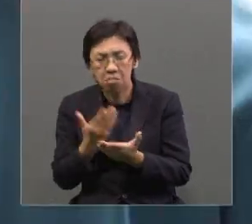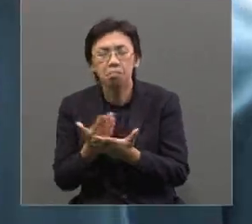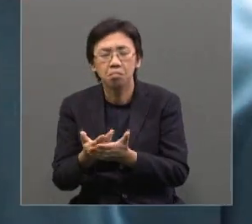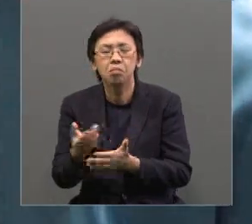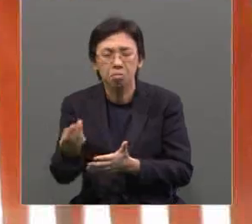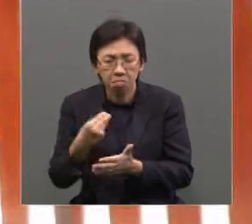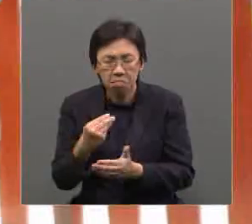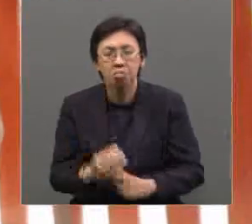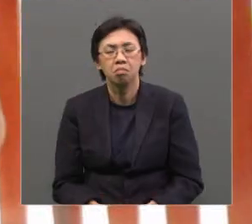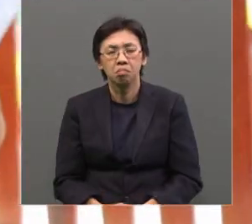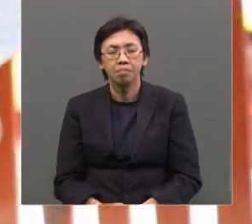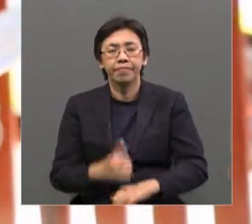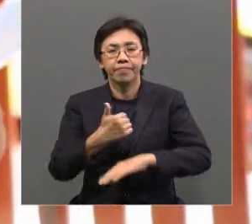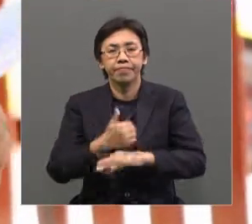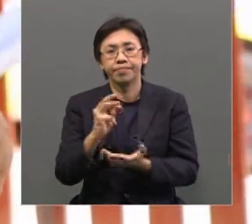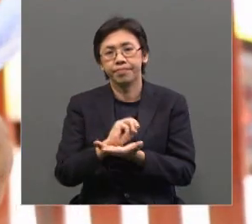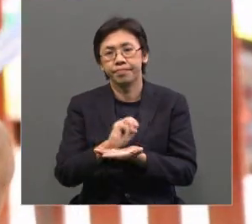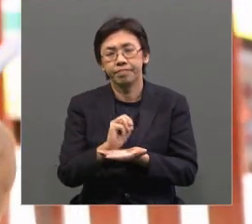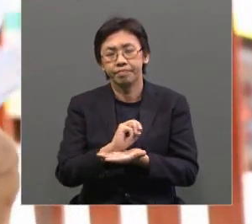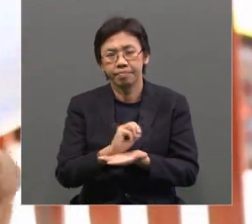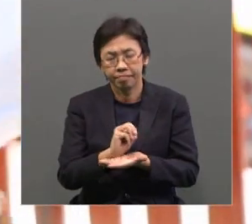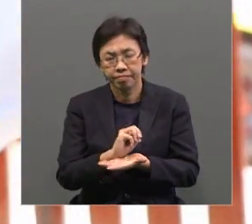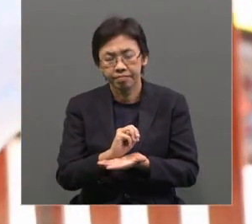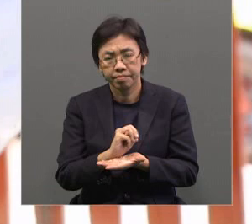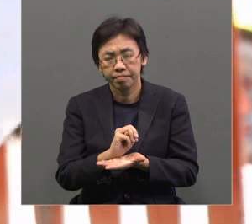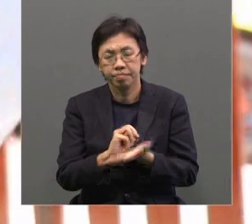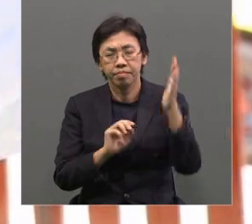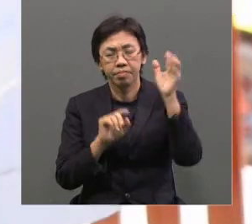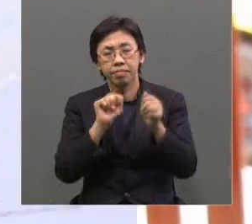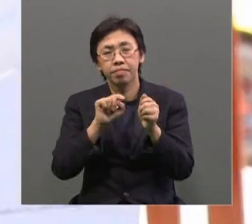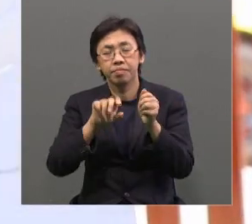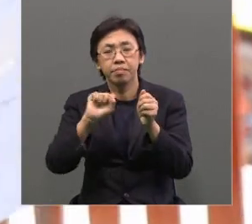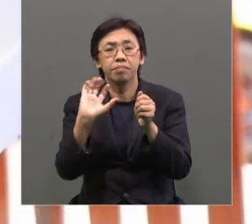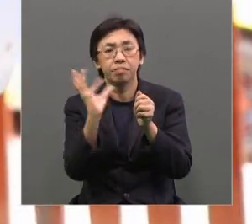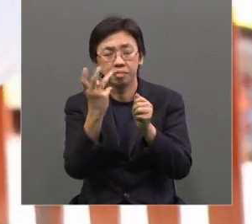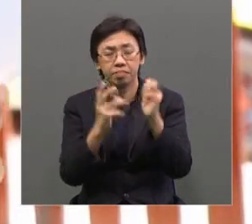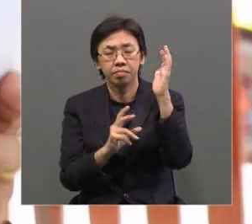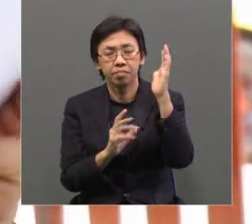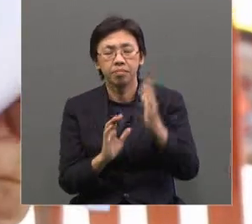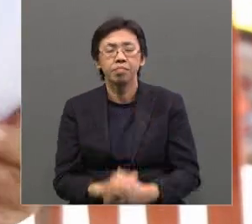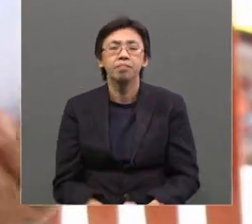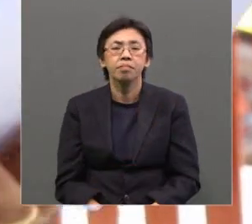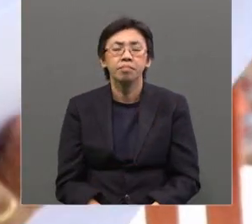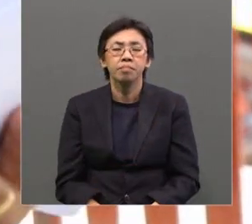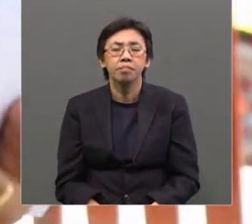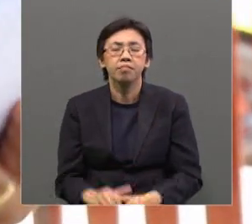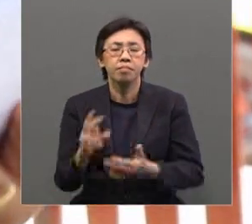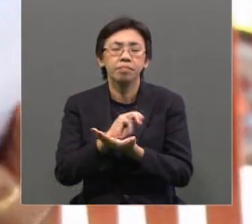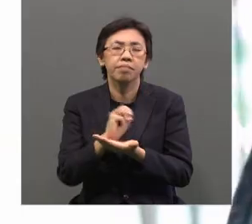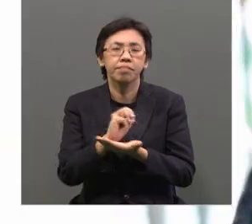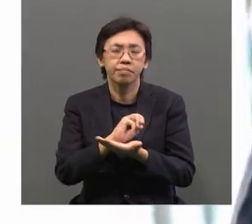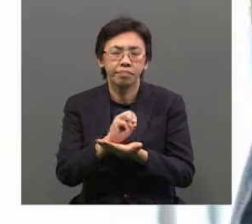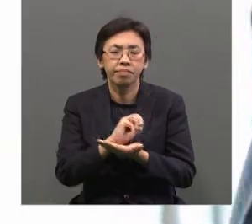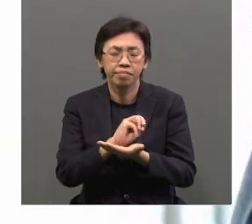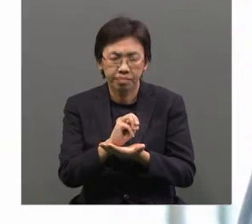ชาติอุดมราชเจริญกิจหัวหน้ามูลนิธิซึ่งหมู่ทานน้ำใจสุไหงโกลกเปิดเผยว่าขออภัยค่ะซึ่งหมู่ทานน้ำใจสุไหง